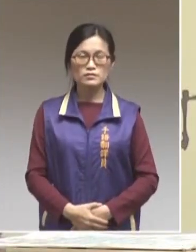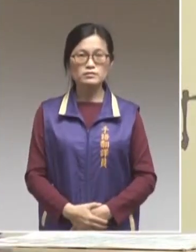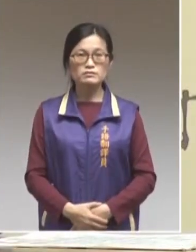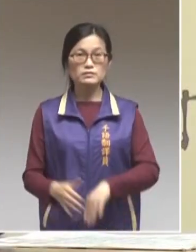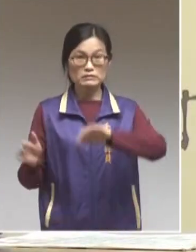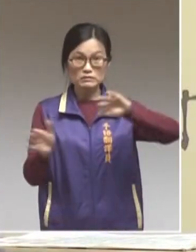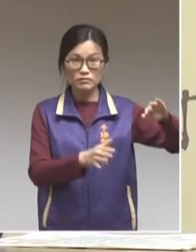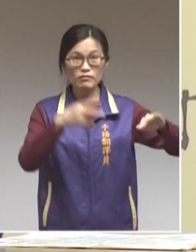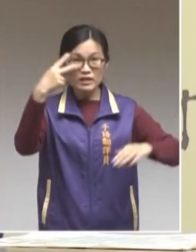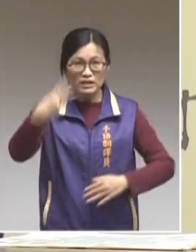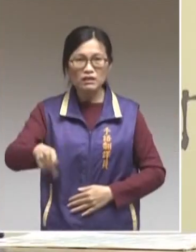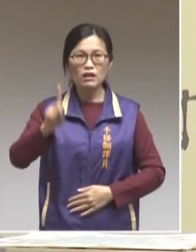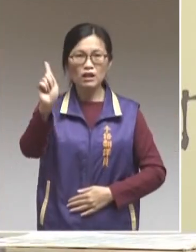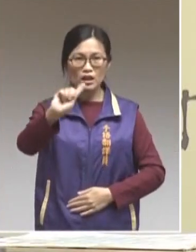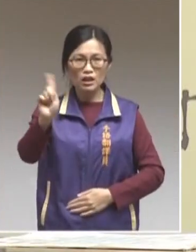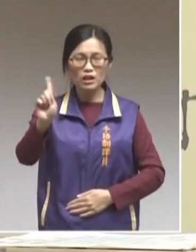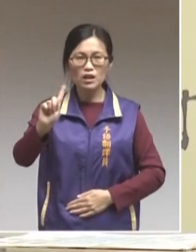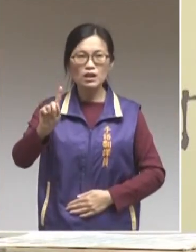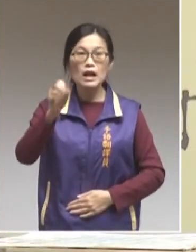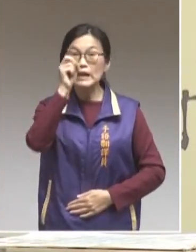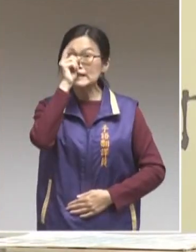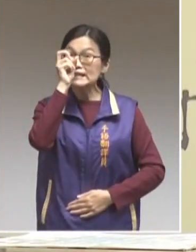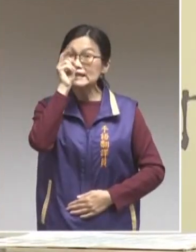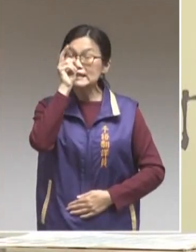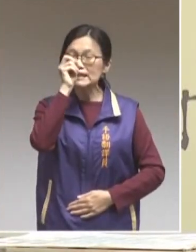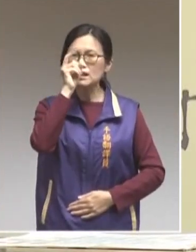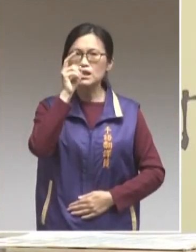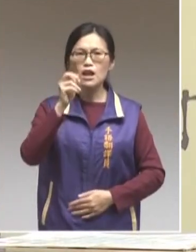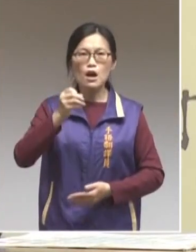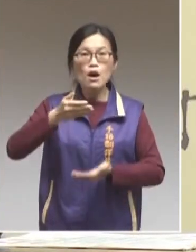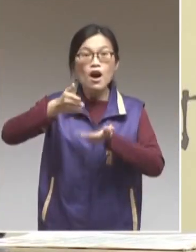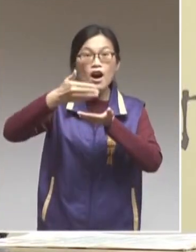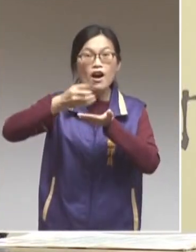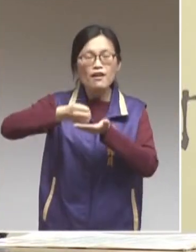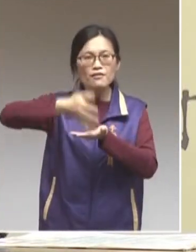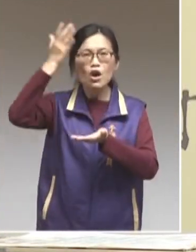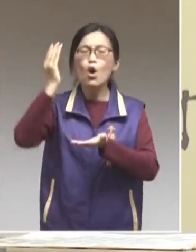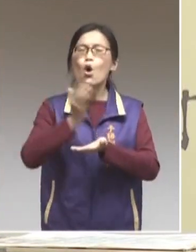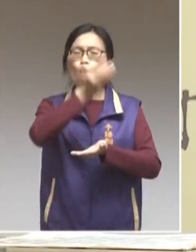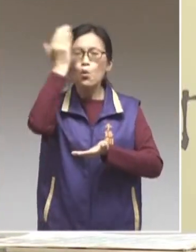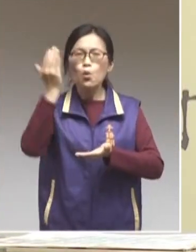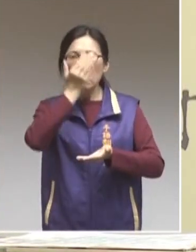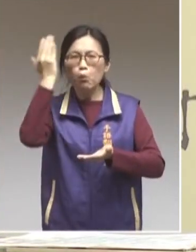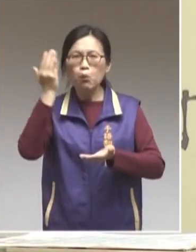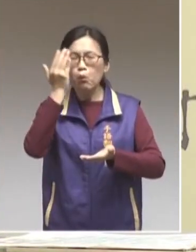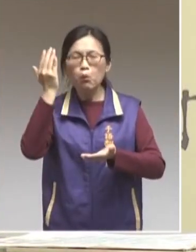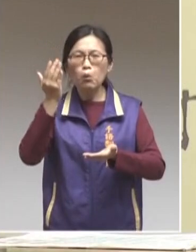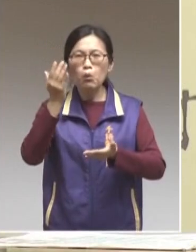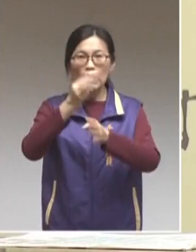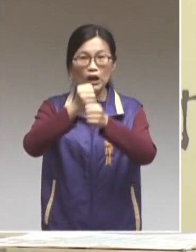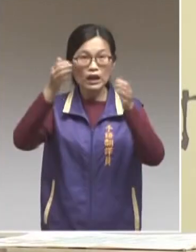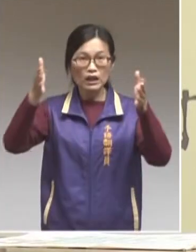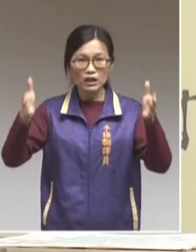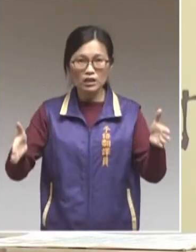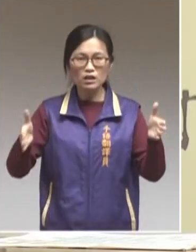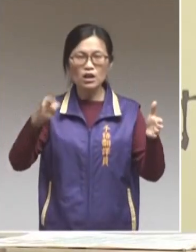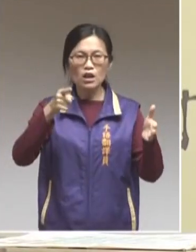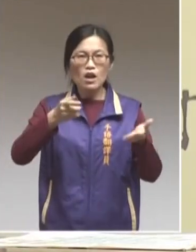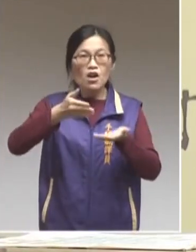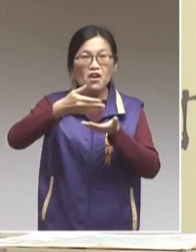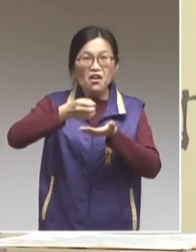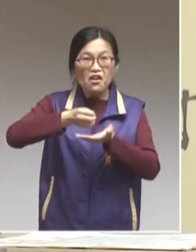另外在这个宜兰的这个饭店宜兰的旅游当中，有在某饭